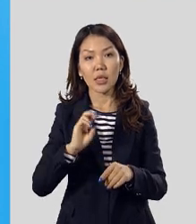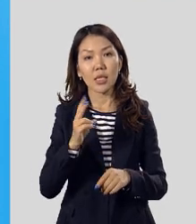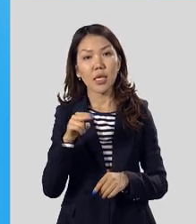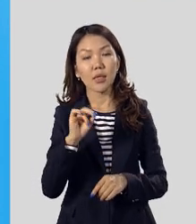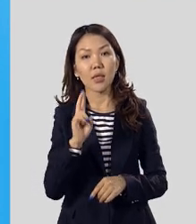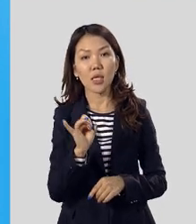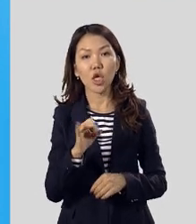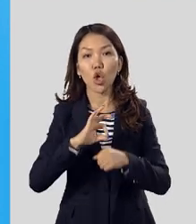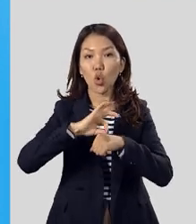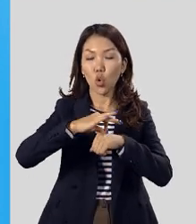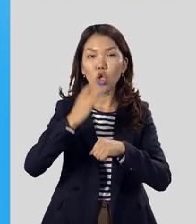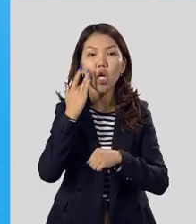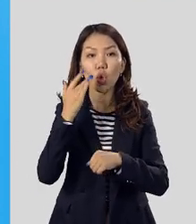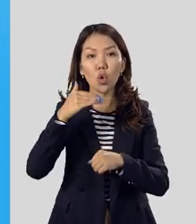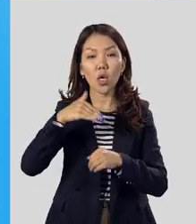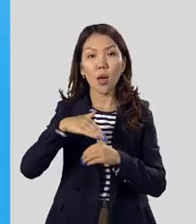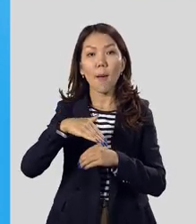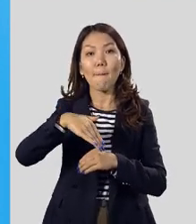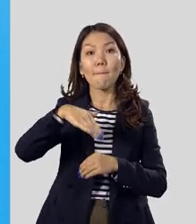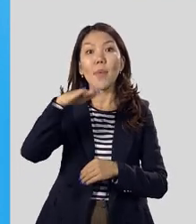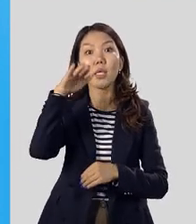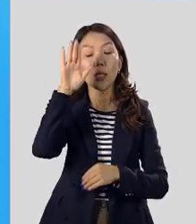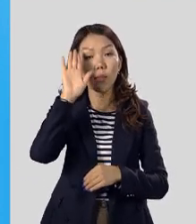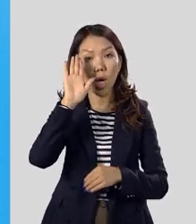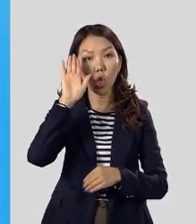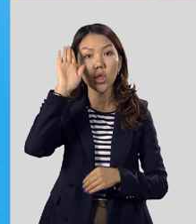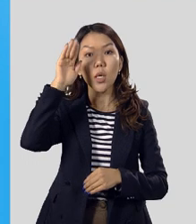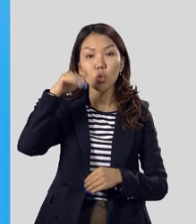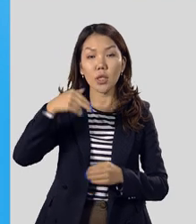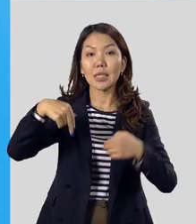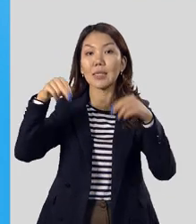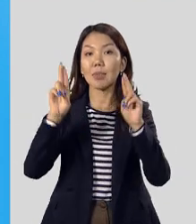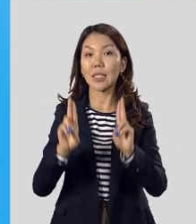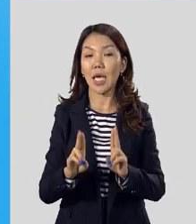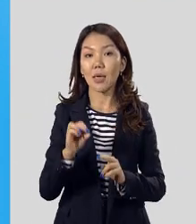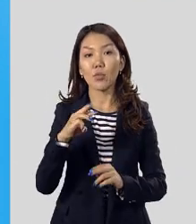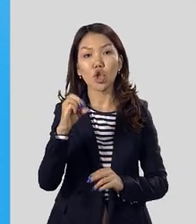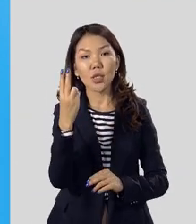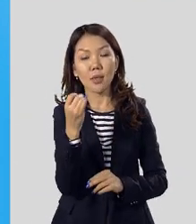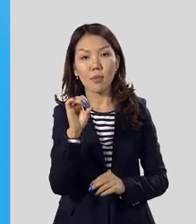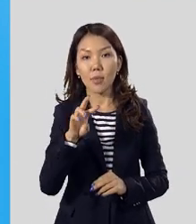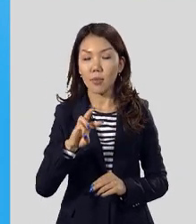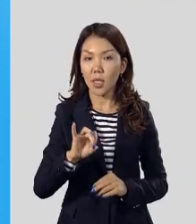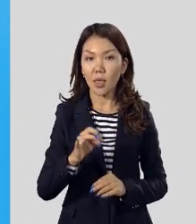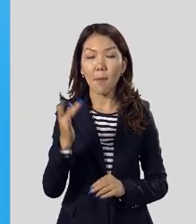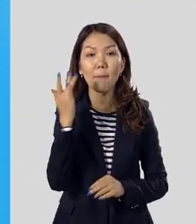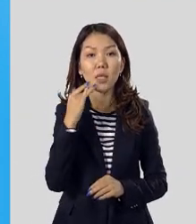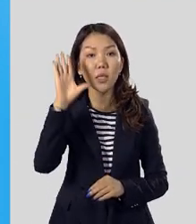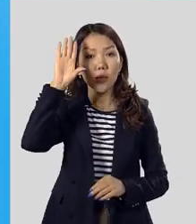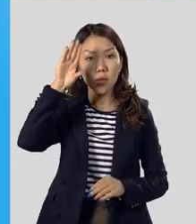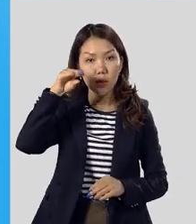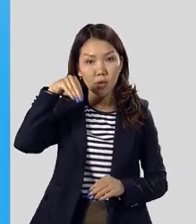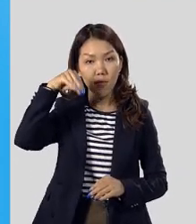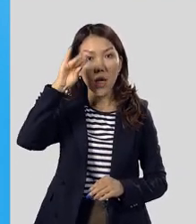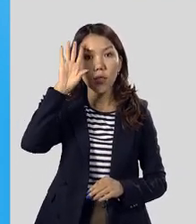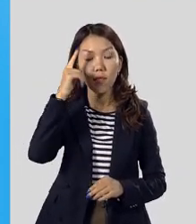кожи, которые поднимаются и опускаются специальными мышцами. Постоянно закрываясь и